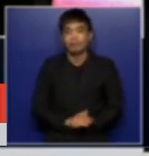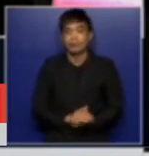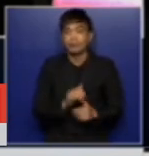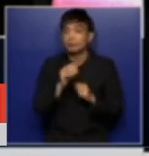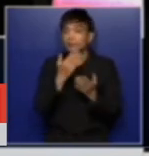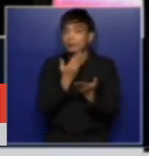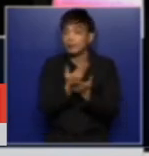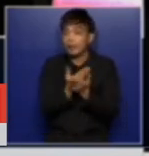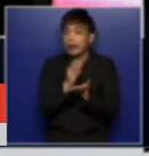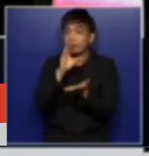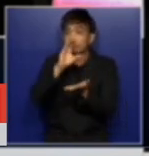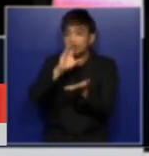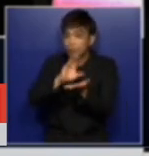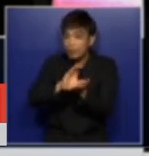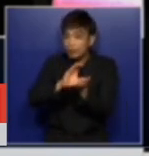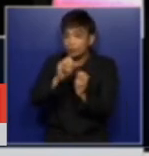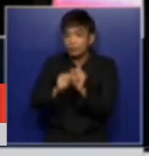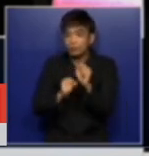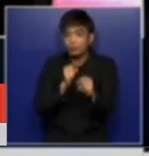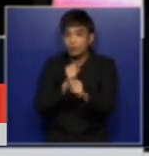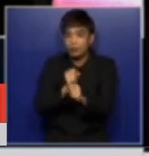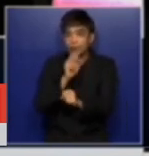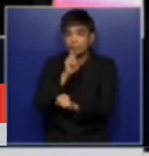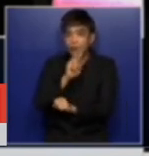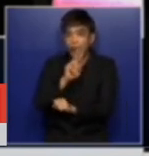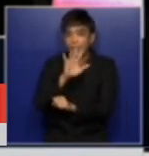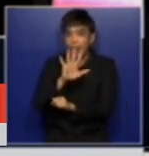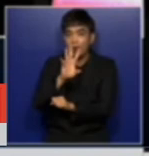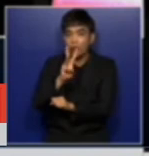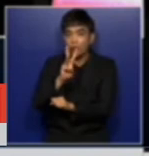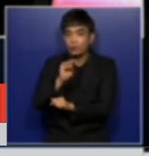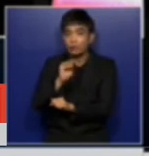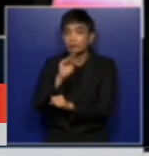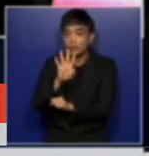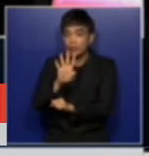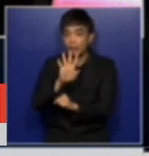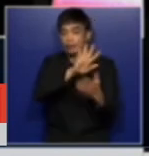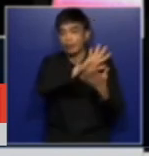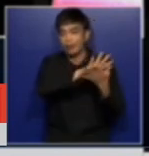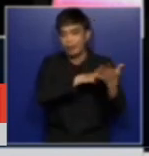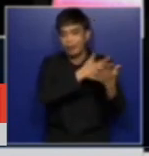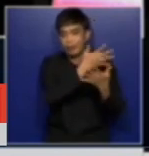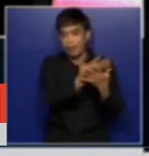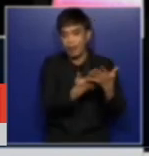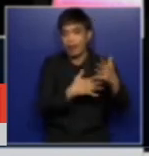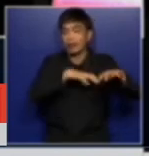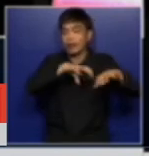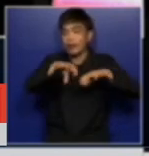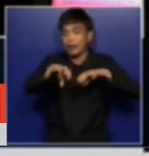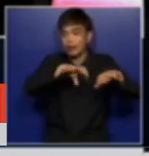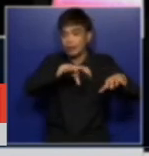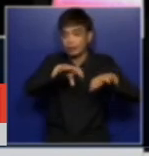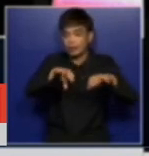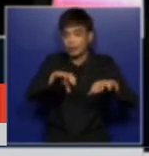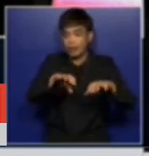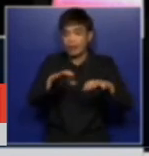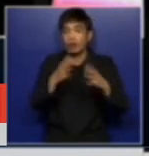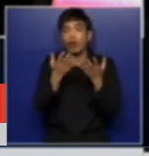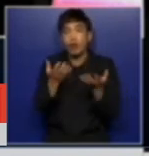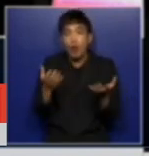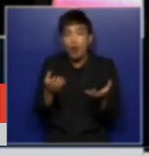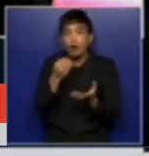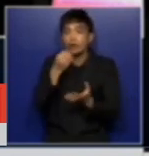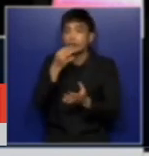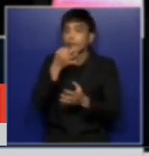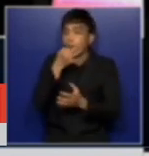64ที่วางแผนรับมือสภาวะรายการพืชผลการเกษตรที่ตก